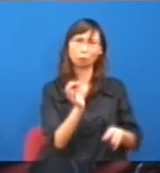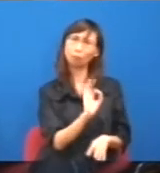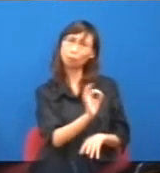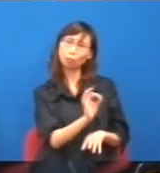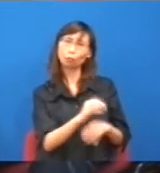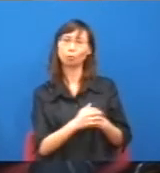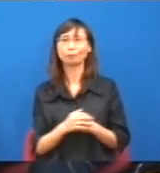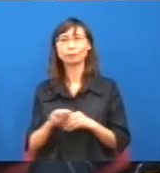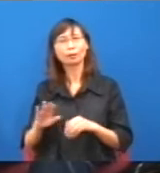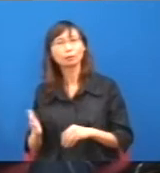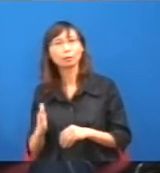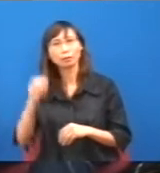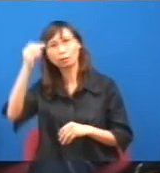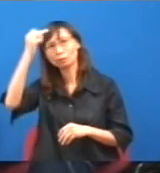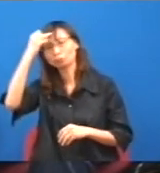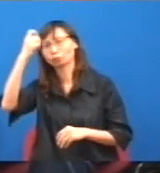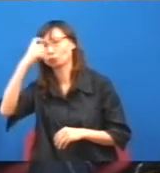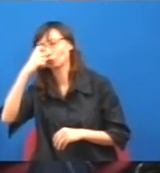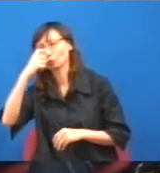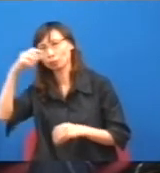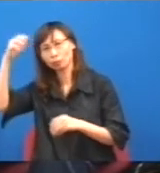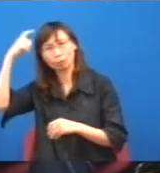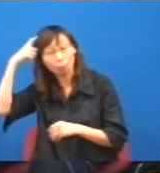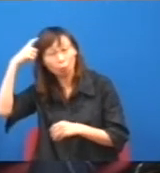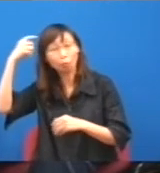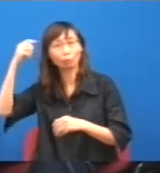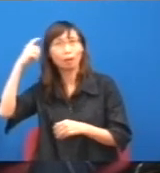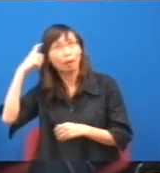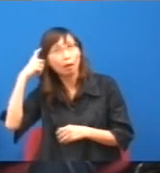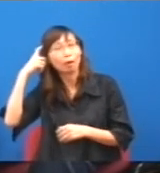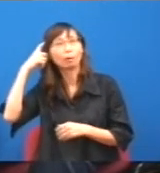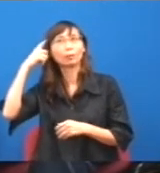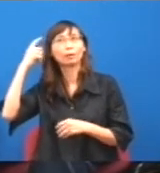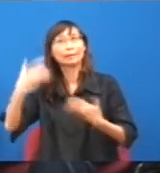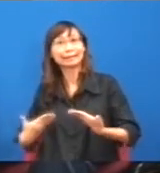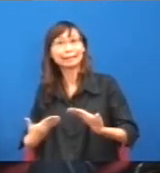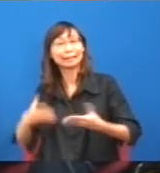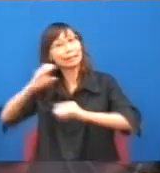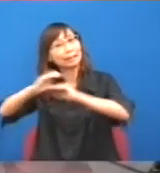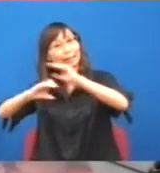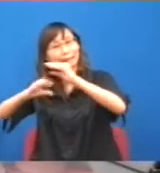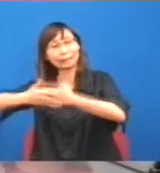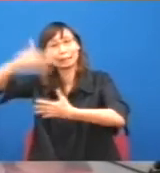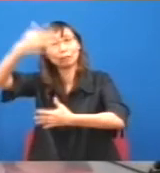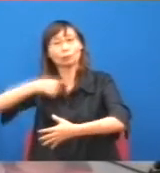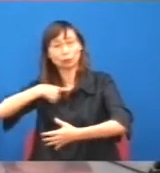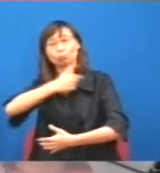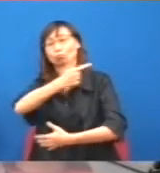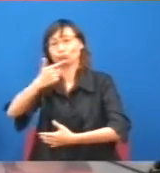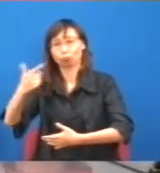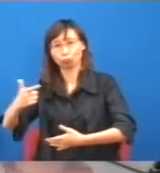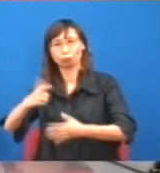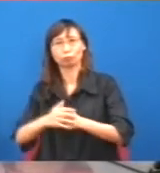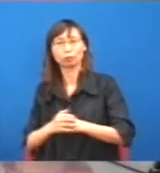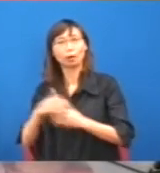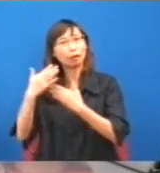面都有,都有說現在要多建屋,不知真心還是假意,另一個問題就是,